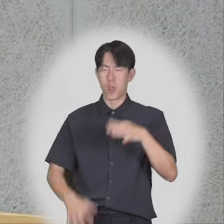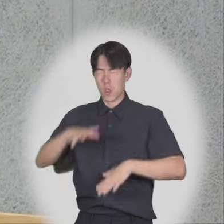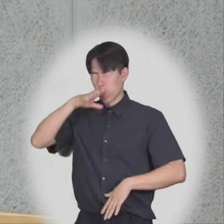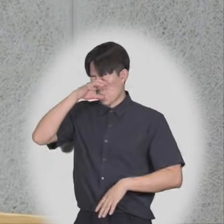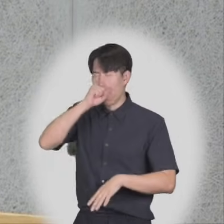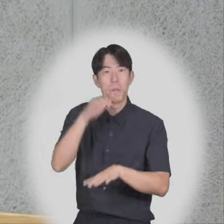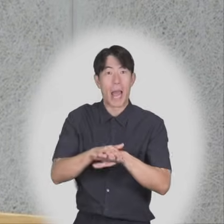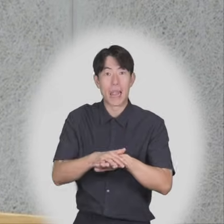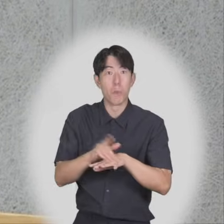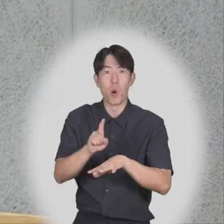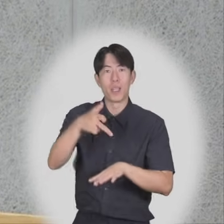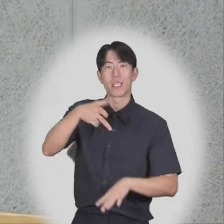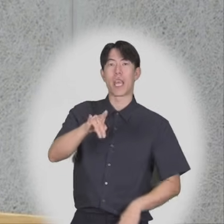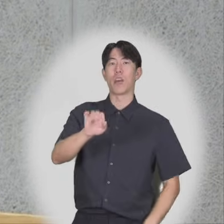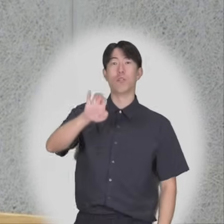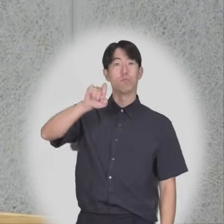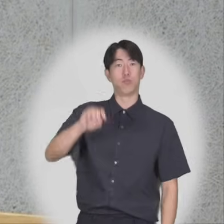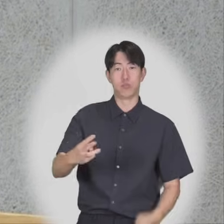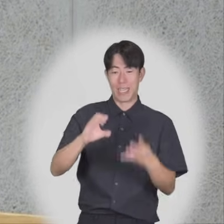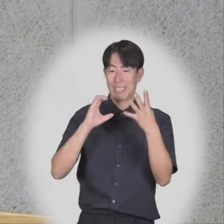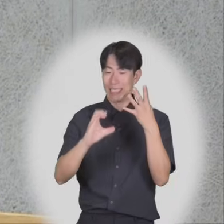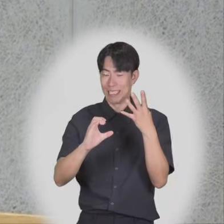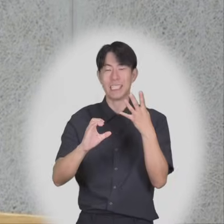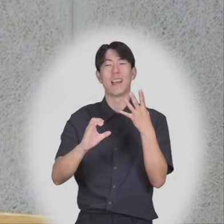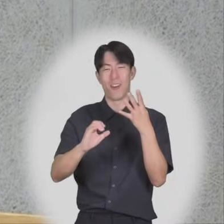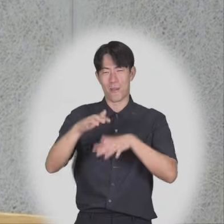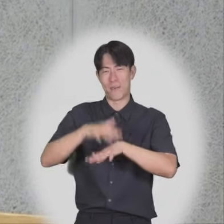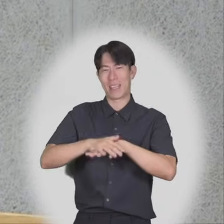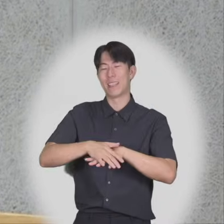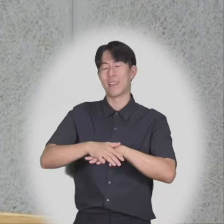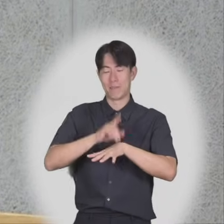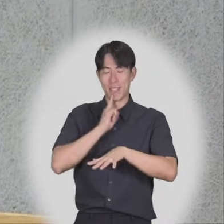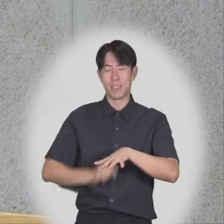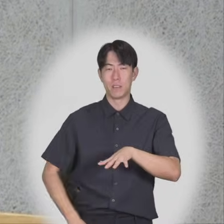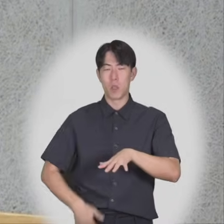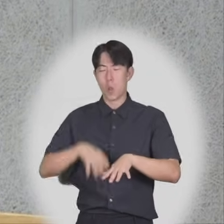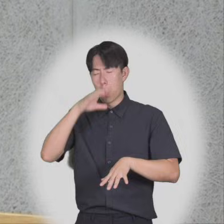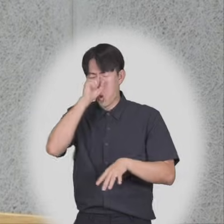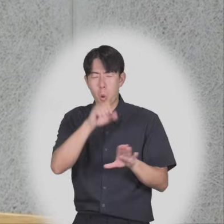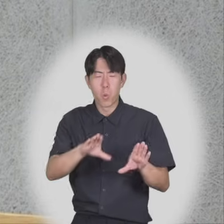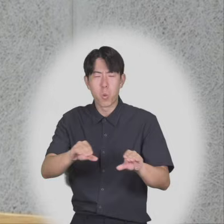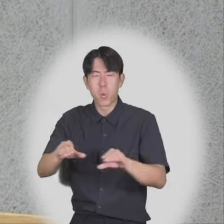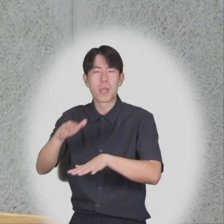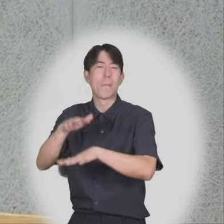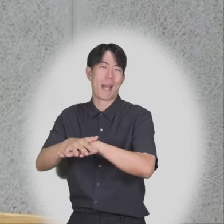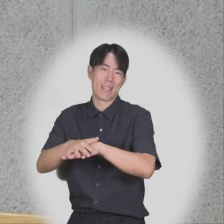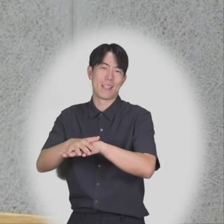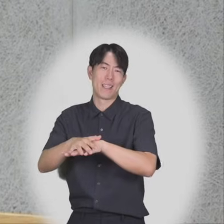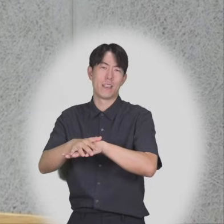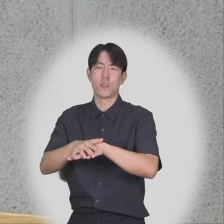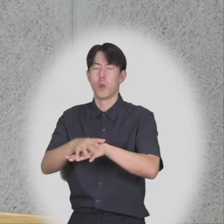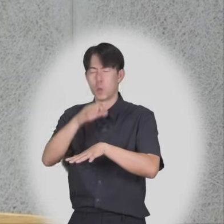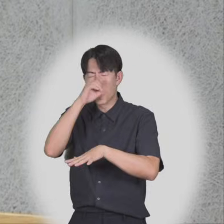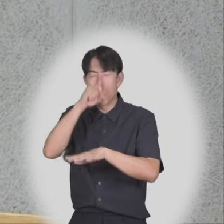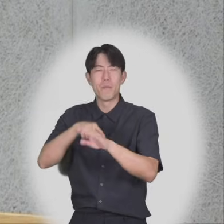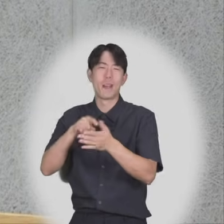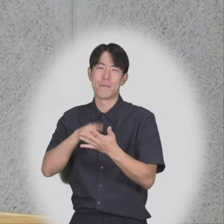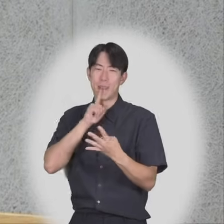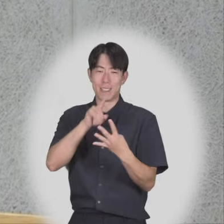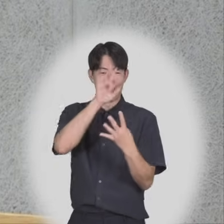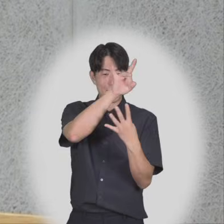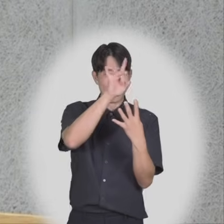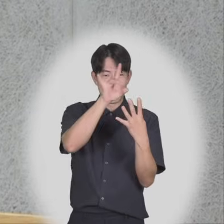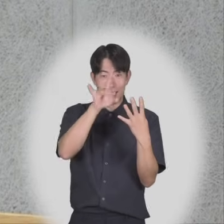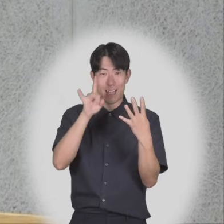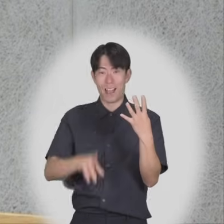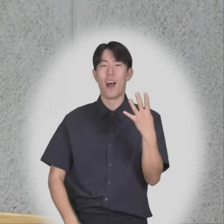옥토밭이죠. 케어풀 마인드, 좋은 밭입니다. 부드럽고 좋은 밭, 좋은 마음. 이 네 가지 밭인데 제가 이제